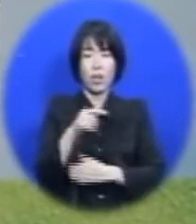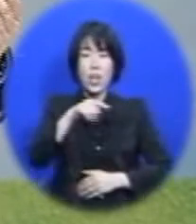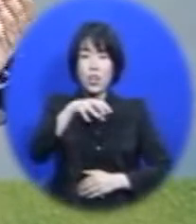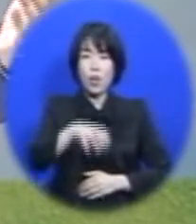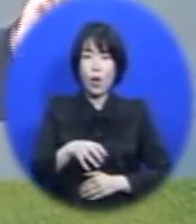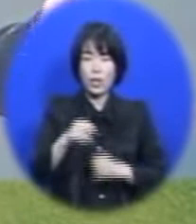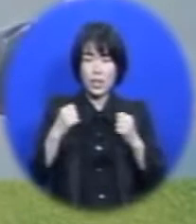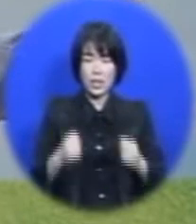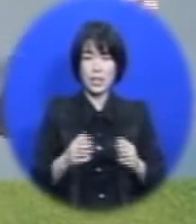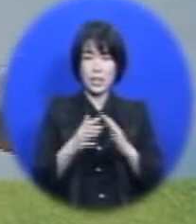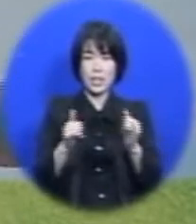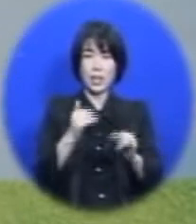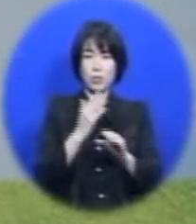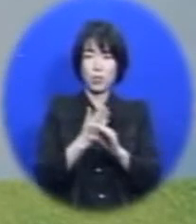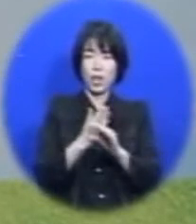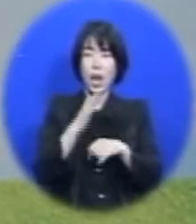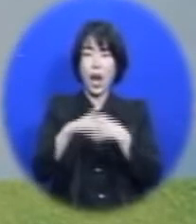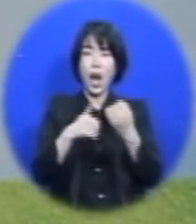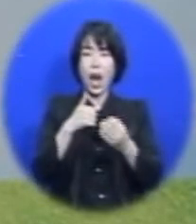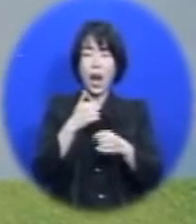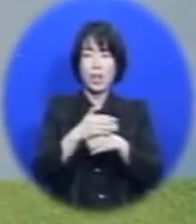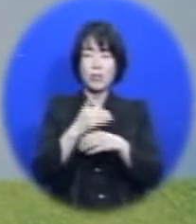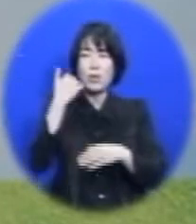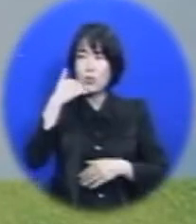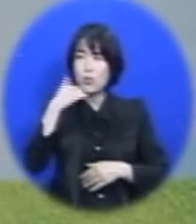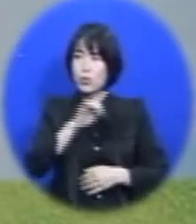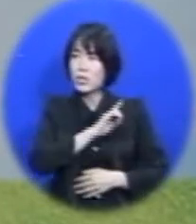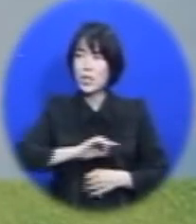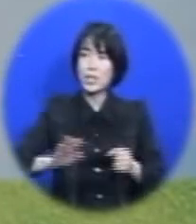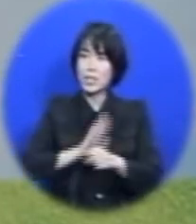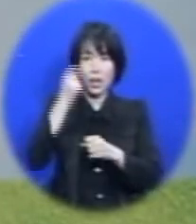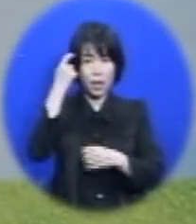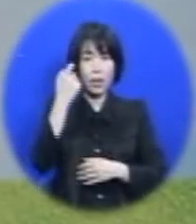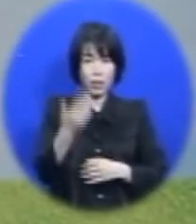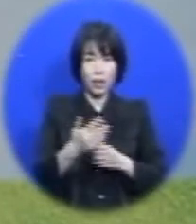여기 있는 사람들 중에 하나님이 누구를 가장 사랑하실까요? 그러면